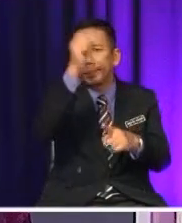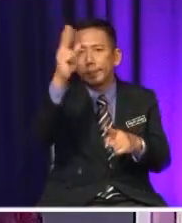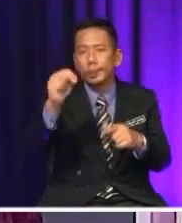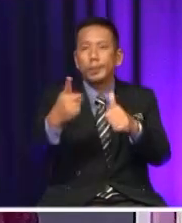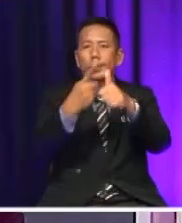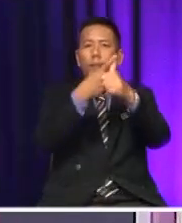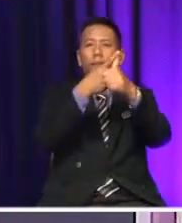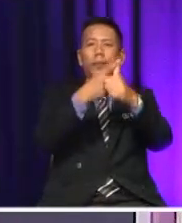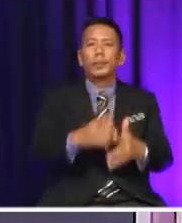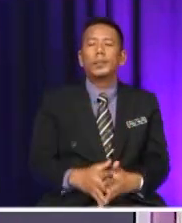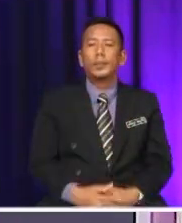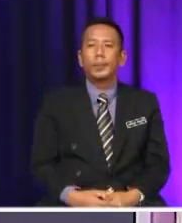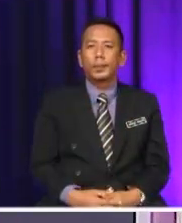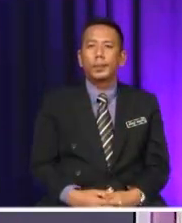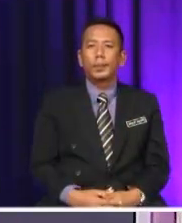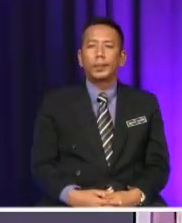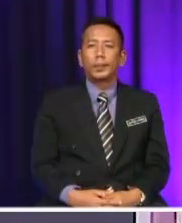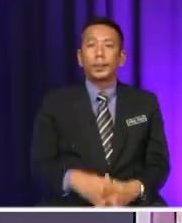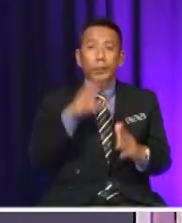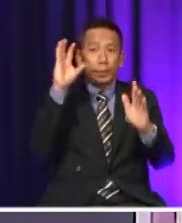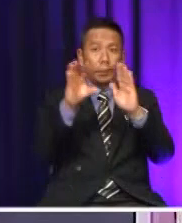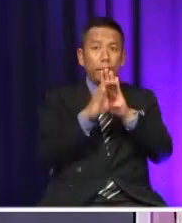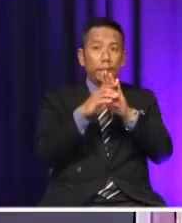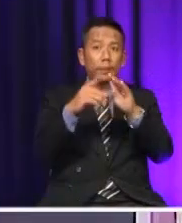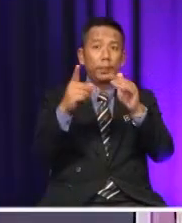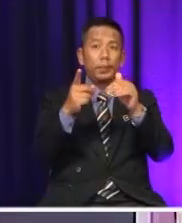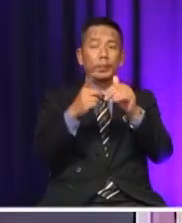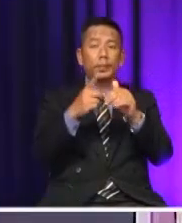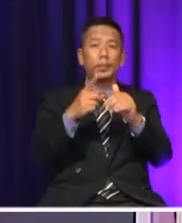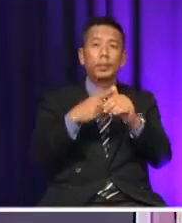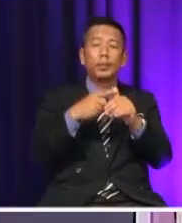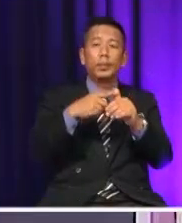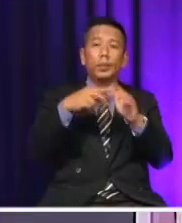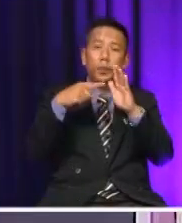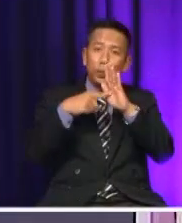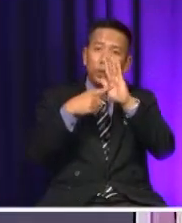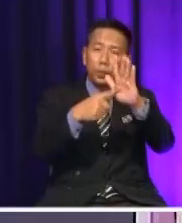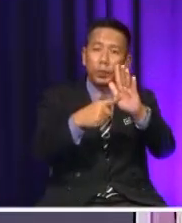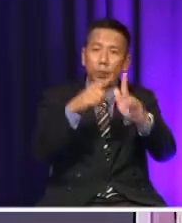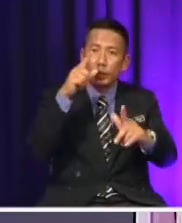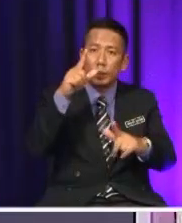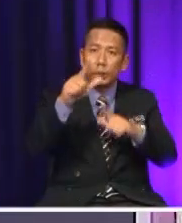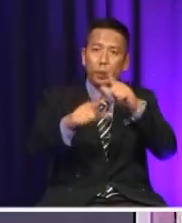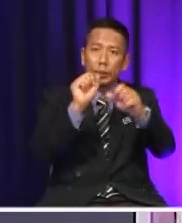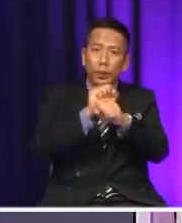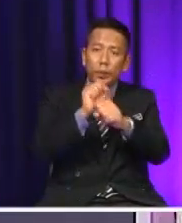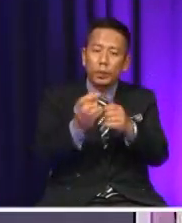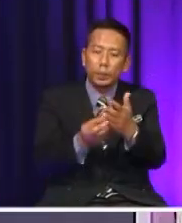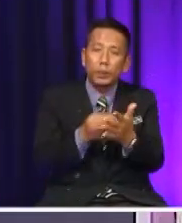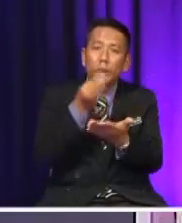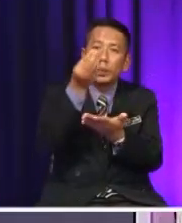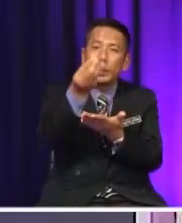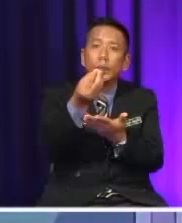ya Oke saya highlight di sini Raja satu menunjukkan langkah kerja menyuap makanan Oke kita highlight menyuap makanan ini adalah